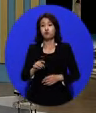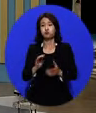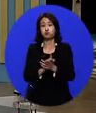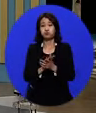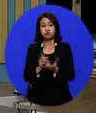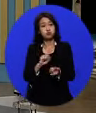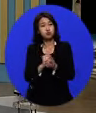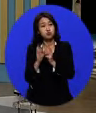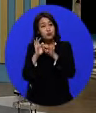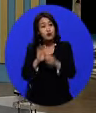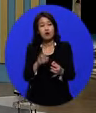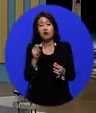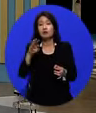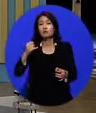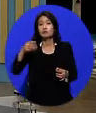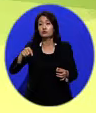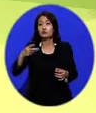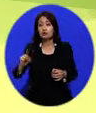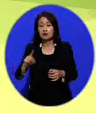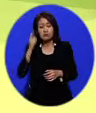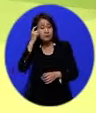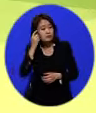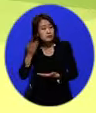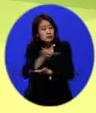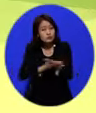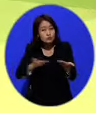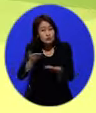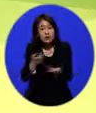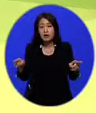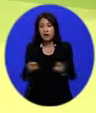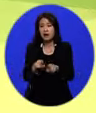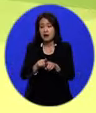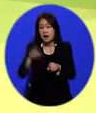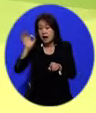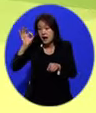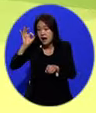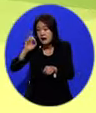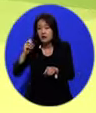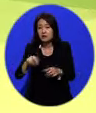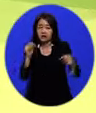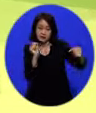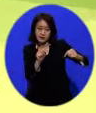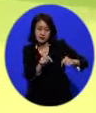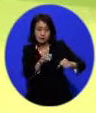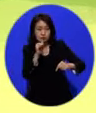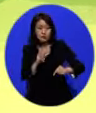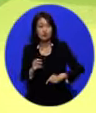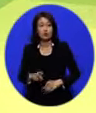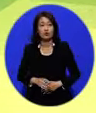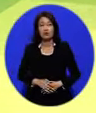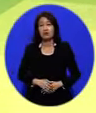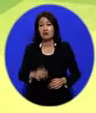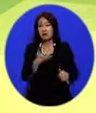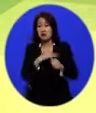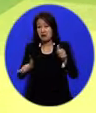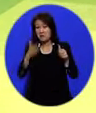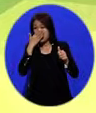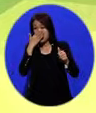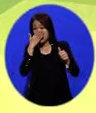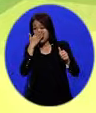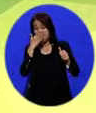아까 같은 그런 하브르타를 열심히 나누고 생각을 공유하고 또 같이 생각을 찾아가고 논쟁을 하고 한다면 이 친구를 왕따